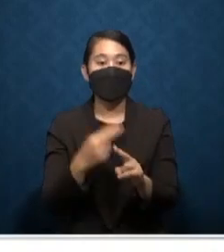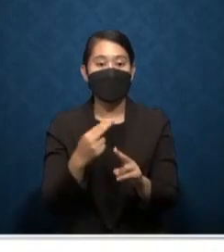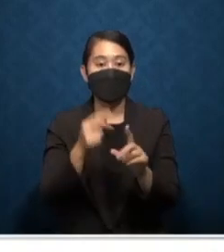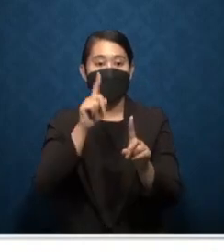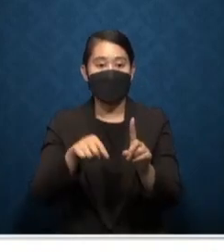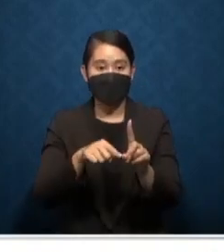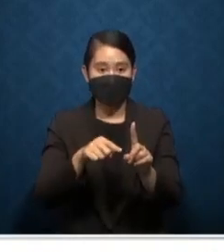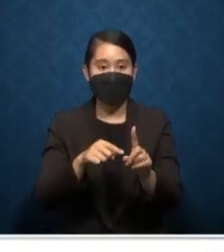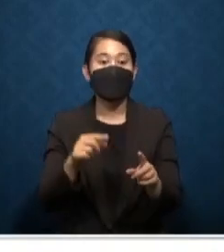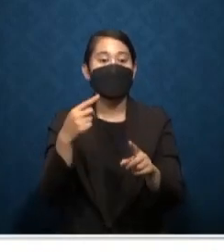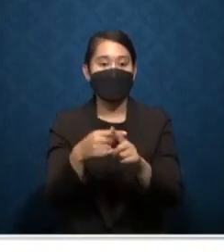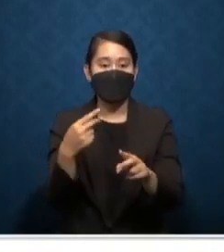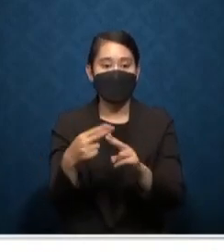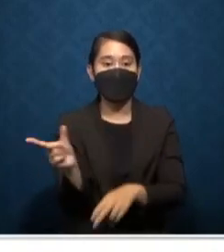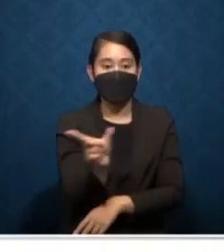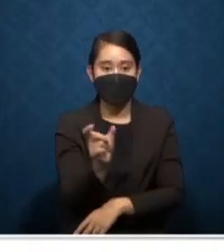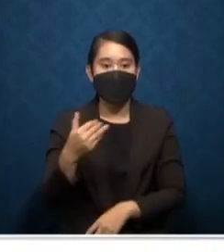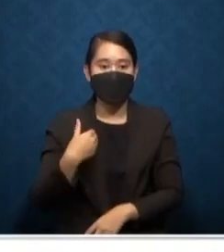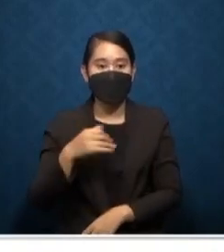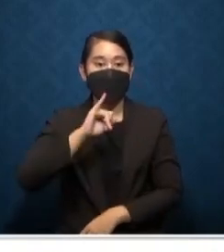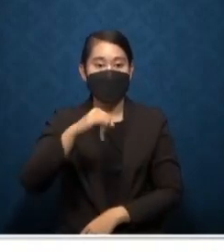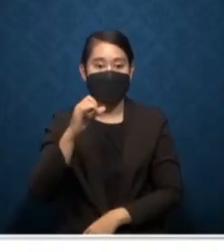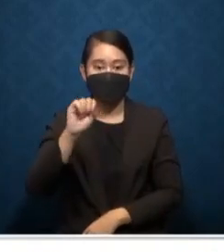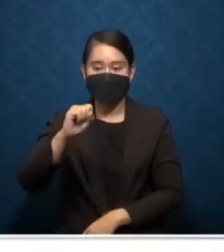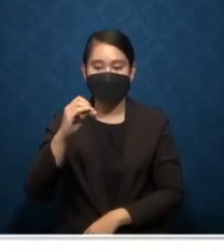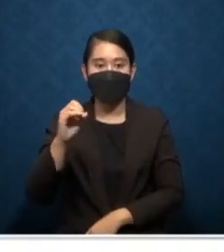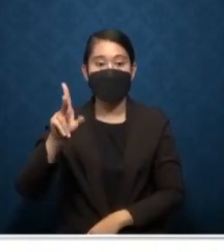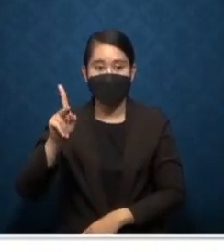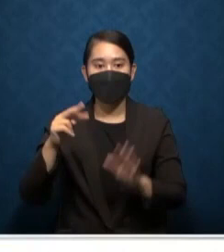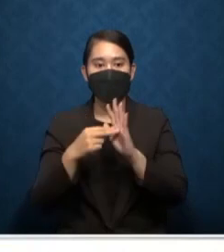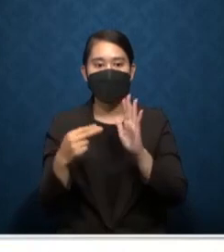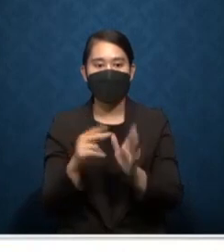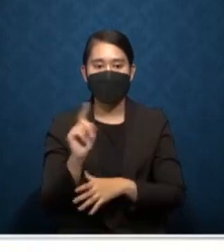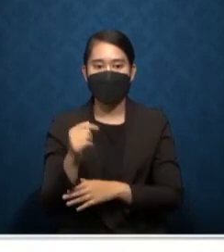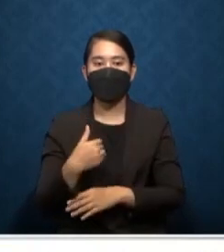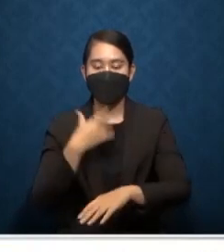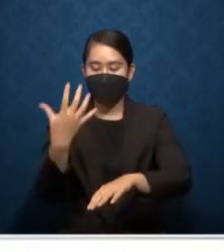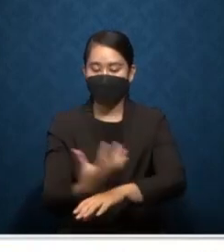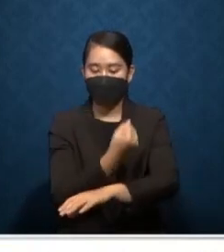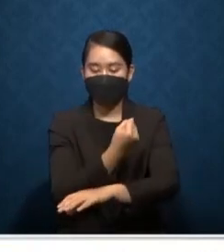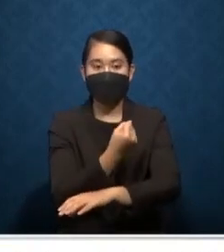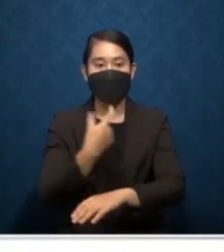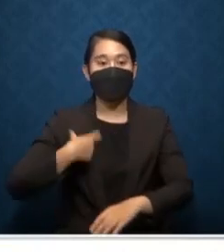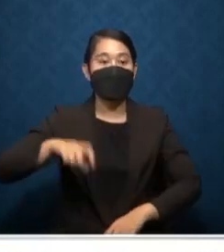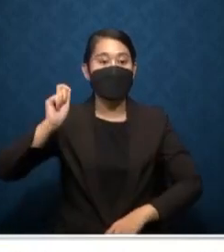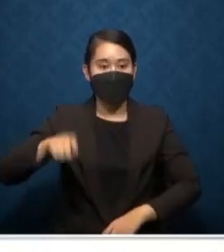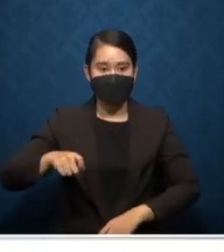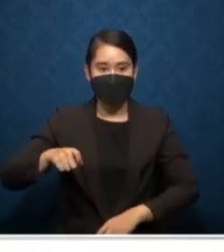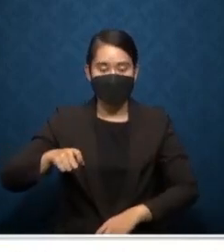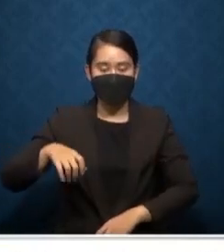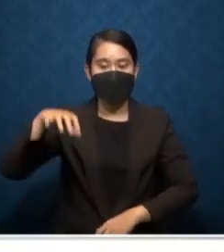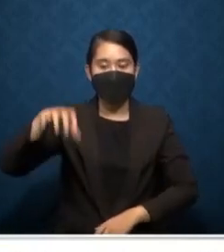ตัวยอบ6. คือ5. เราจะขออำนาจให้สาร5. ได้สั่ง